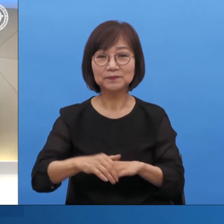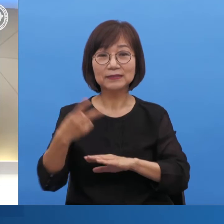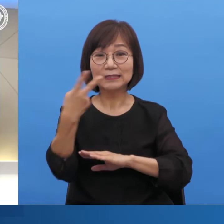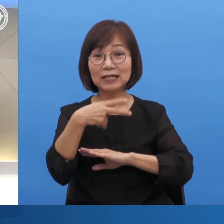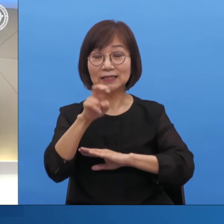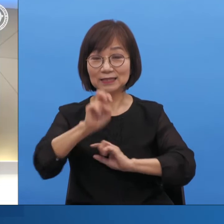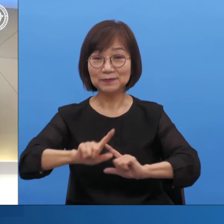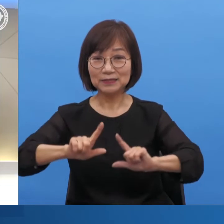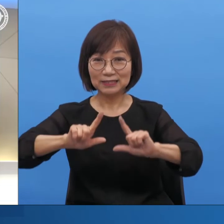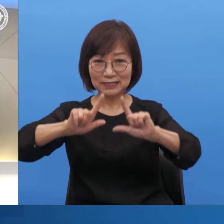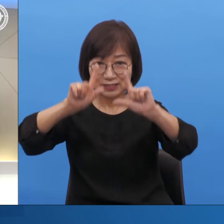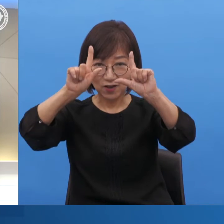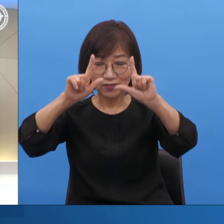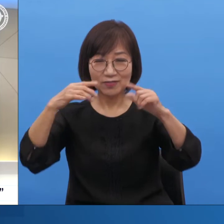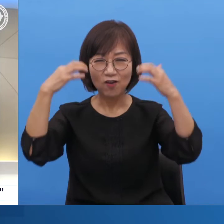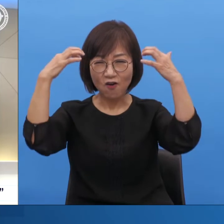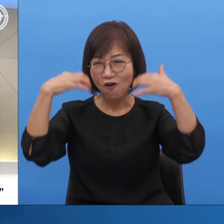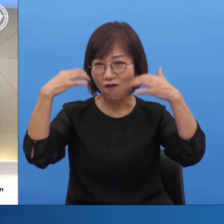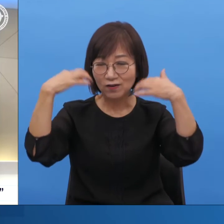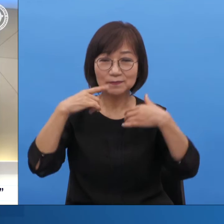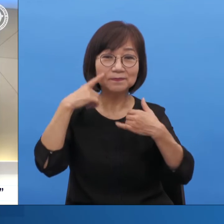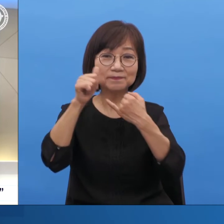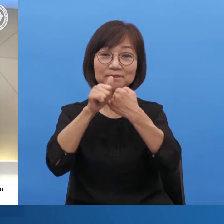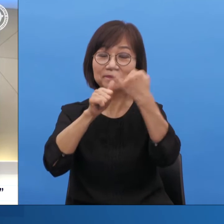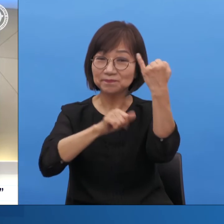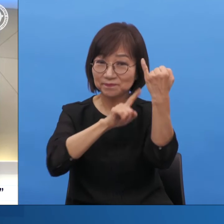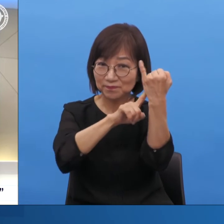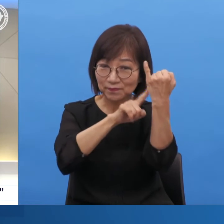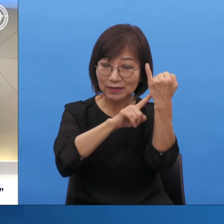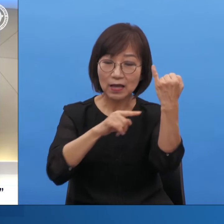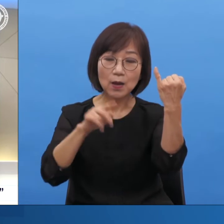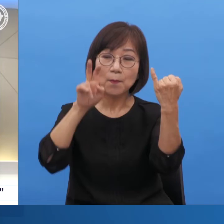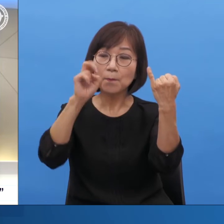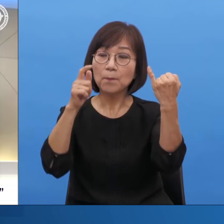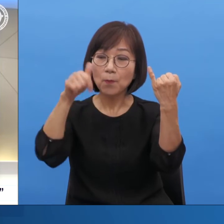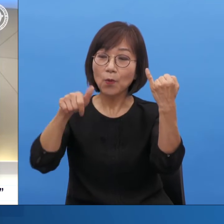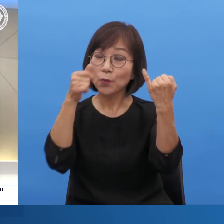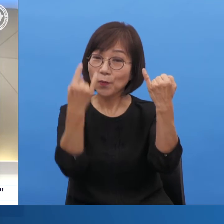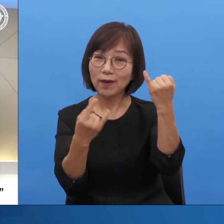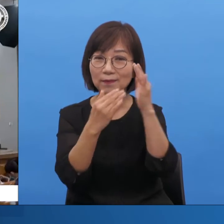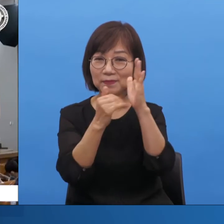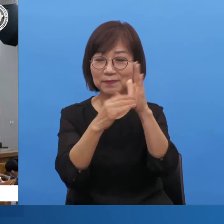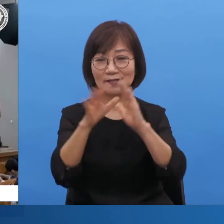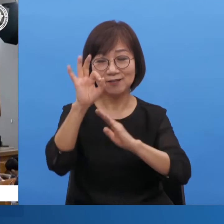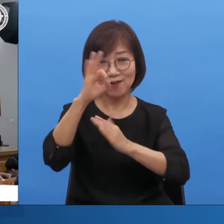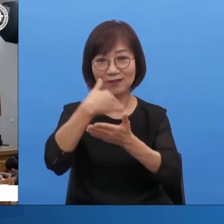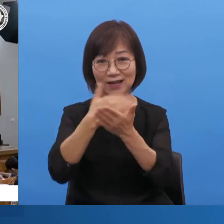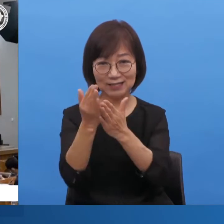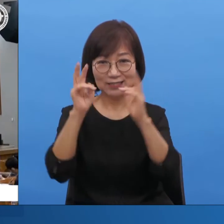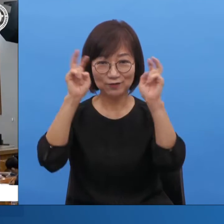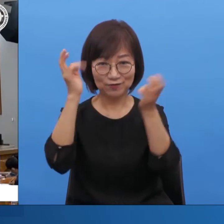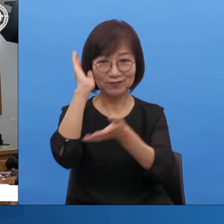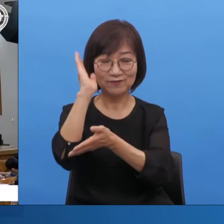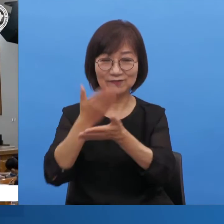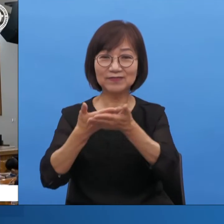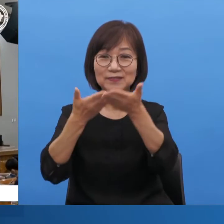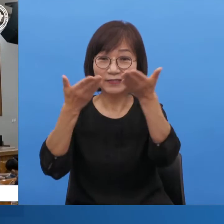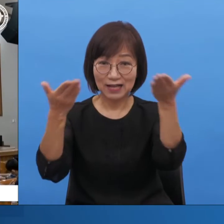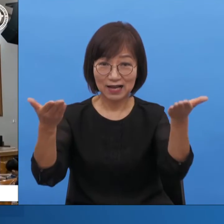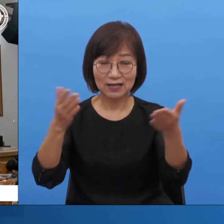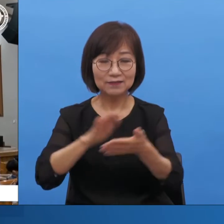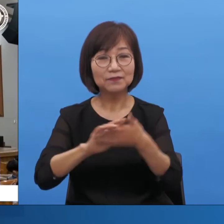2022년 여름학기 목회 사모원이 사모의 목회 비밀 10가지란 주제로 열립니다. 여름학기 목회